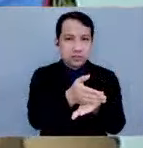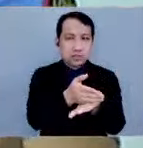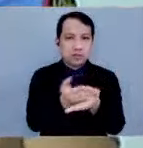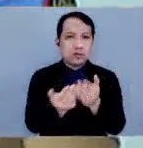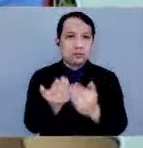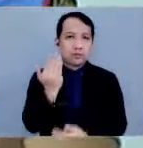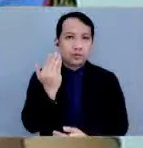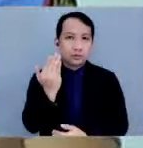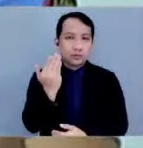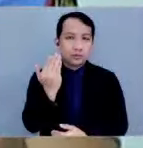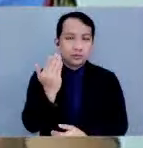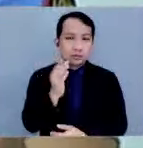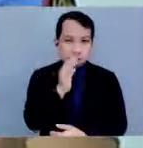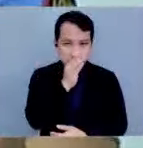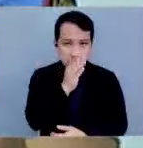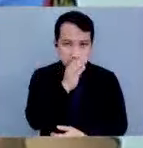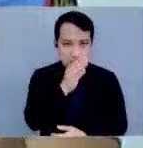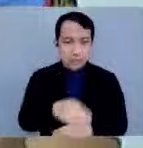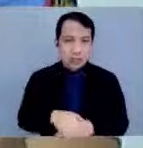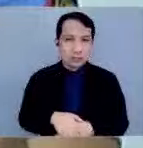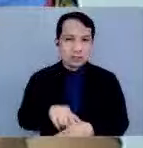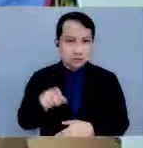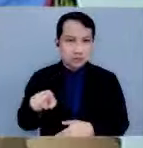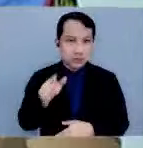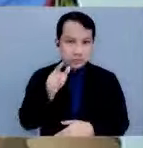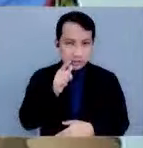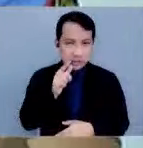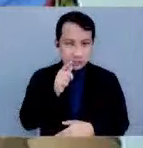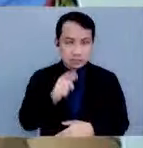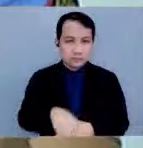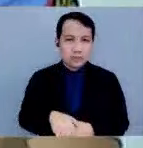siya nag-breakfast, doon siya nag-lunch. Then